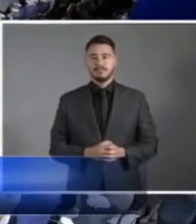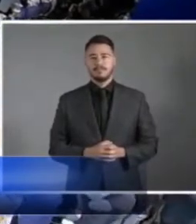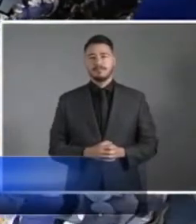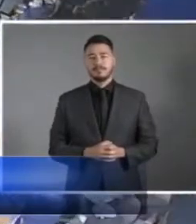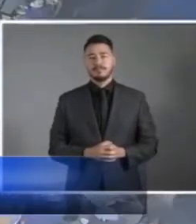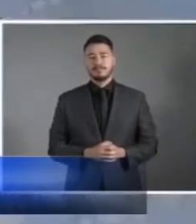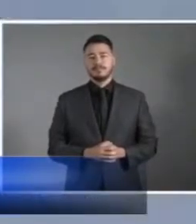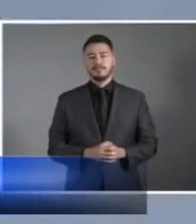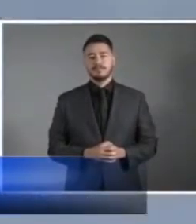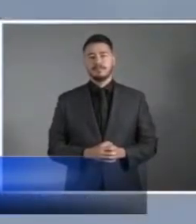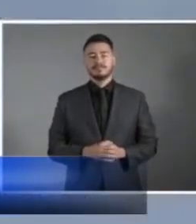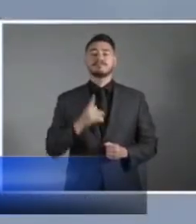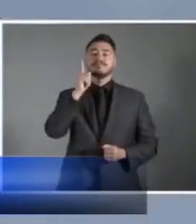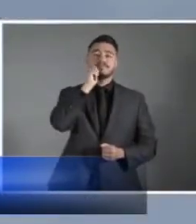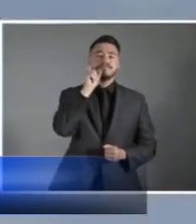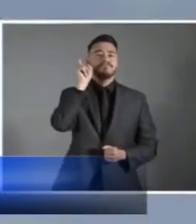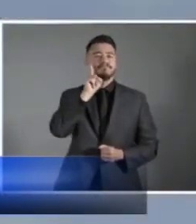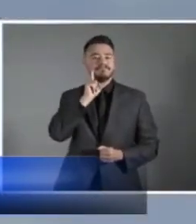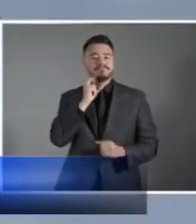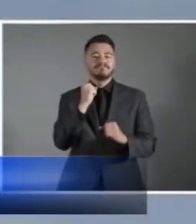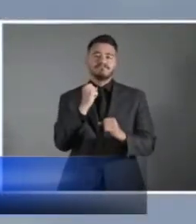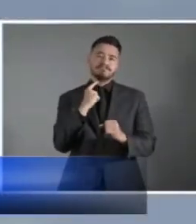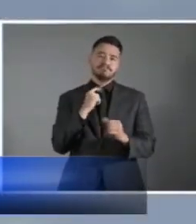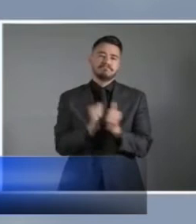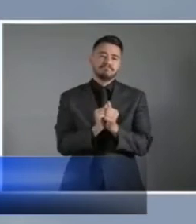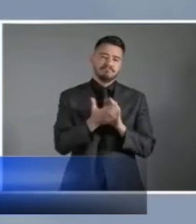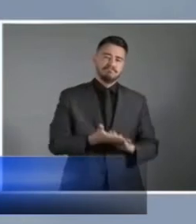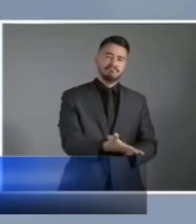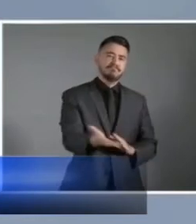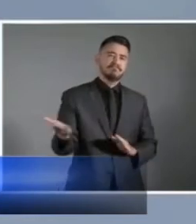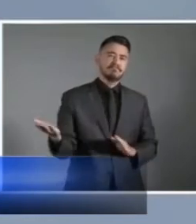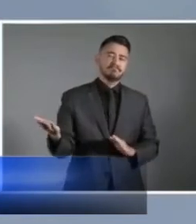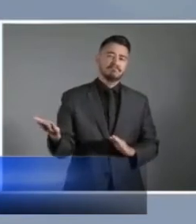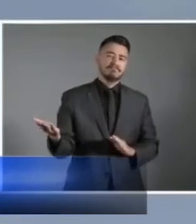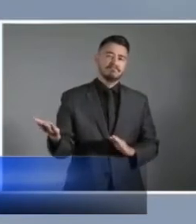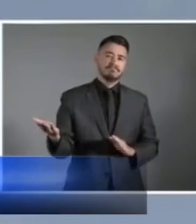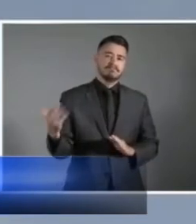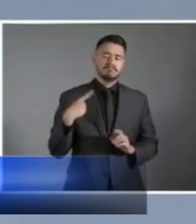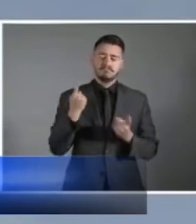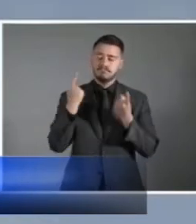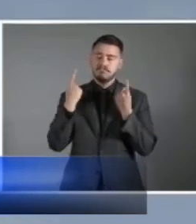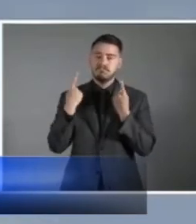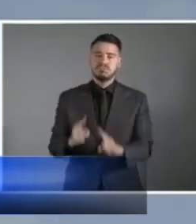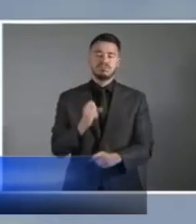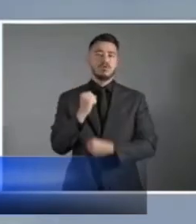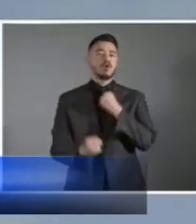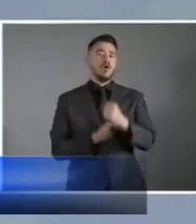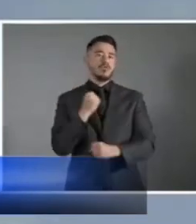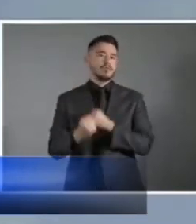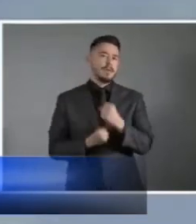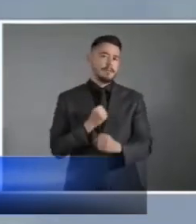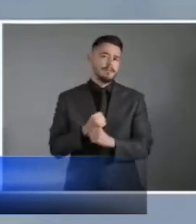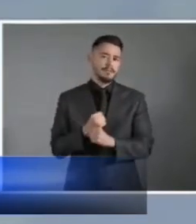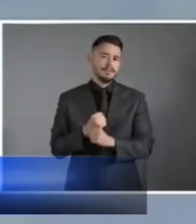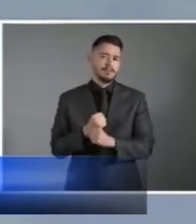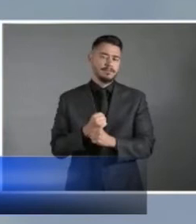Συμμαχητές και συμμαχήτριες, ζούμε πράγματι λοιπόν σε περίεργους καιρούς. Βρισκόμαστε παντού